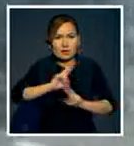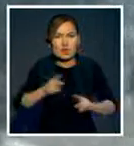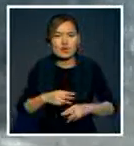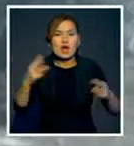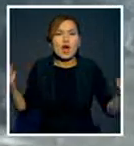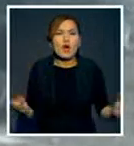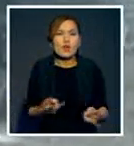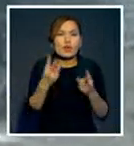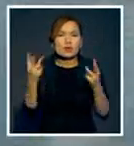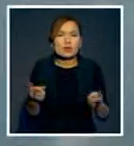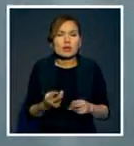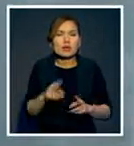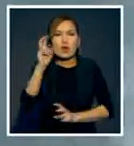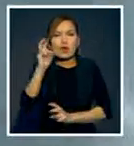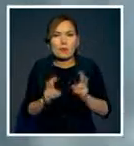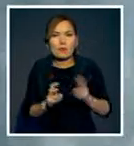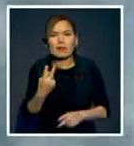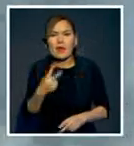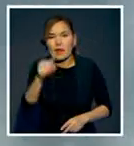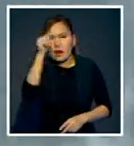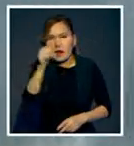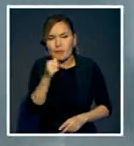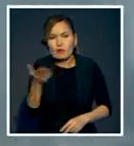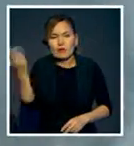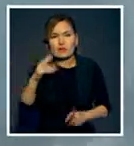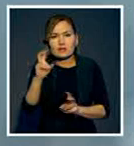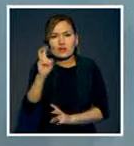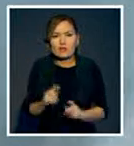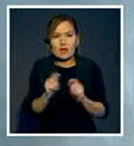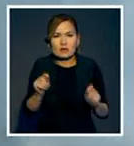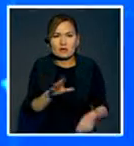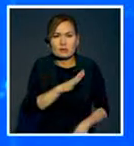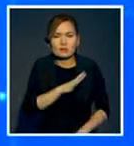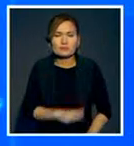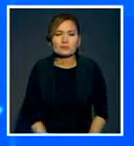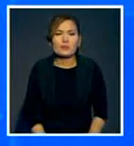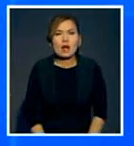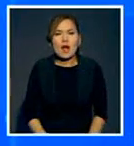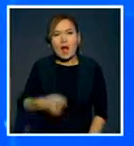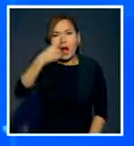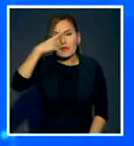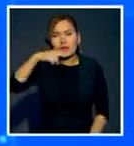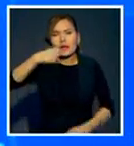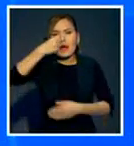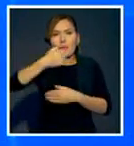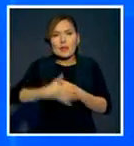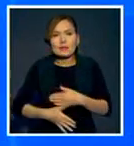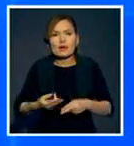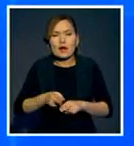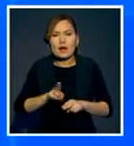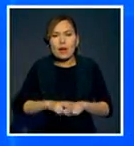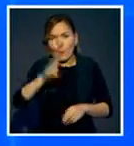хабарлауынша, отқа оранған кәсіпорын 2 ай бұрын ғана іске қосылған еді. Таиланд астанасы Бангкокта бұрынғы